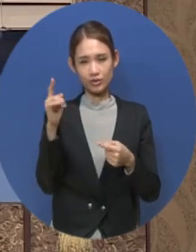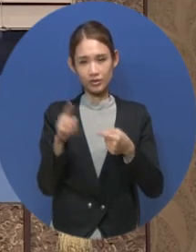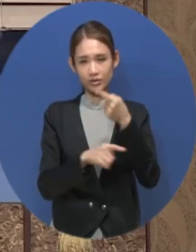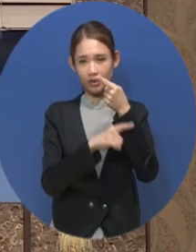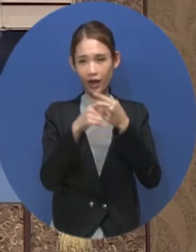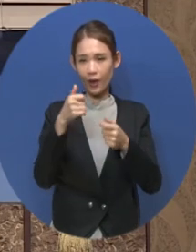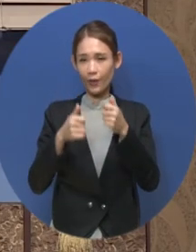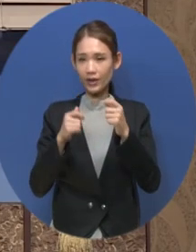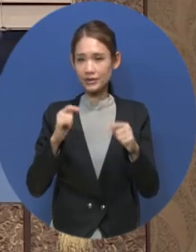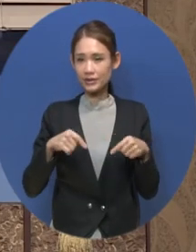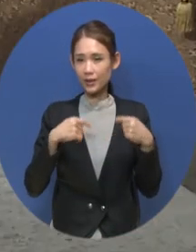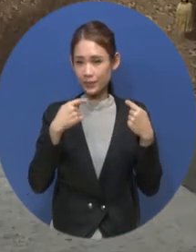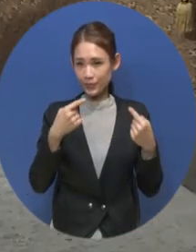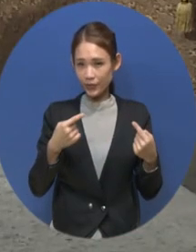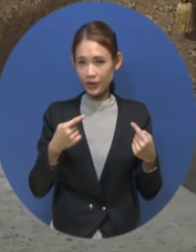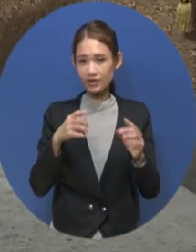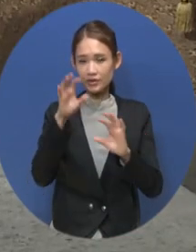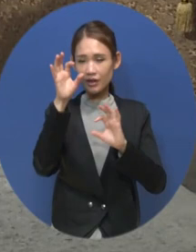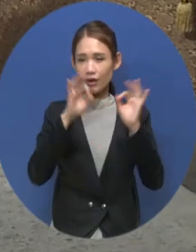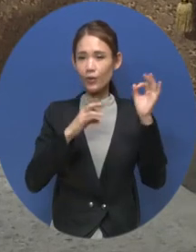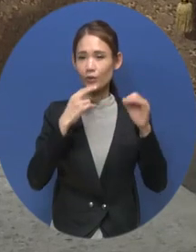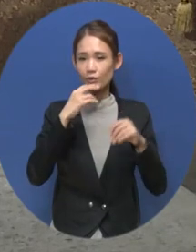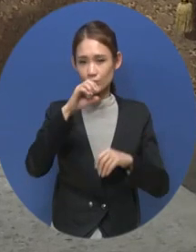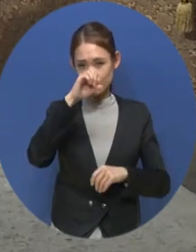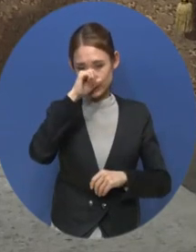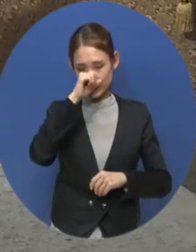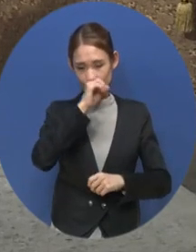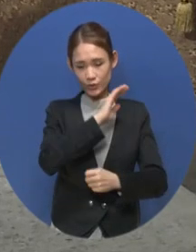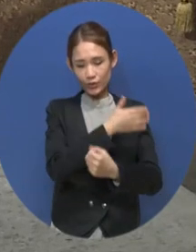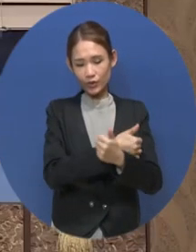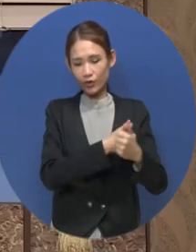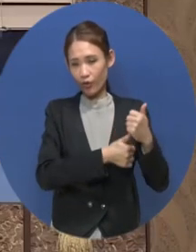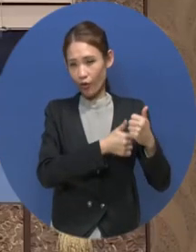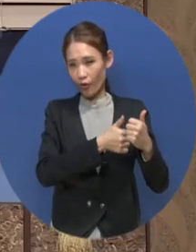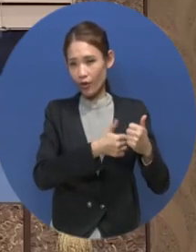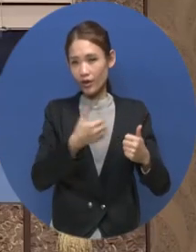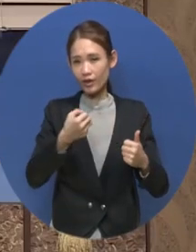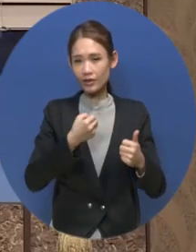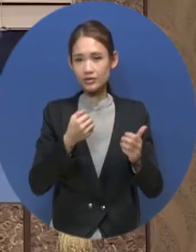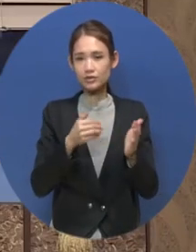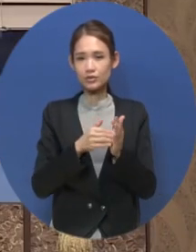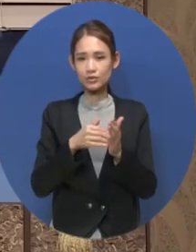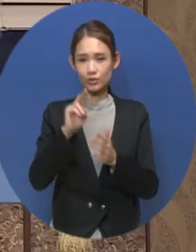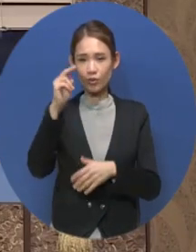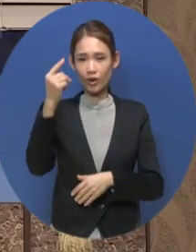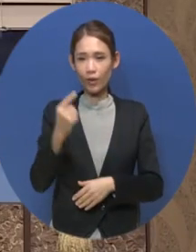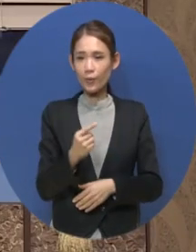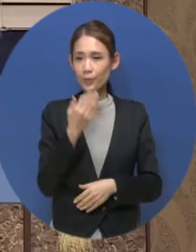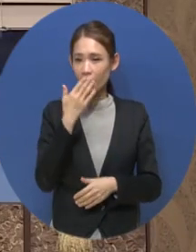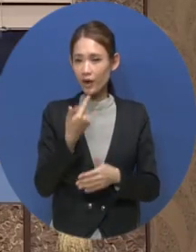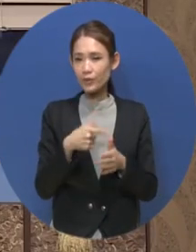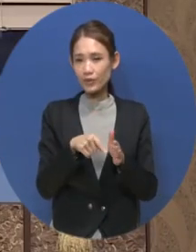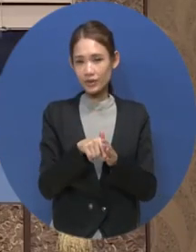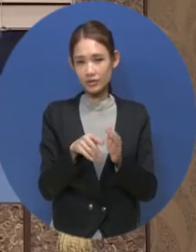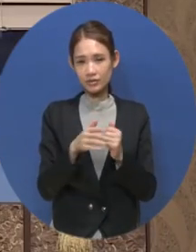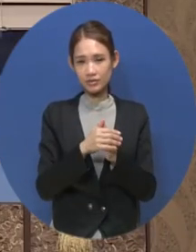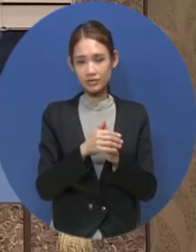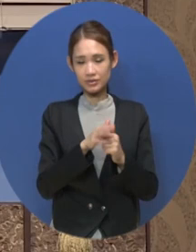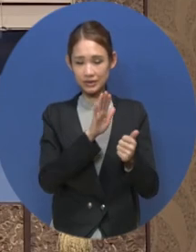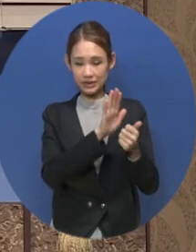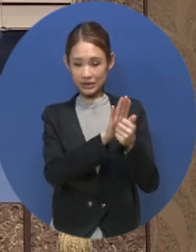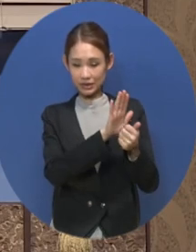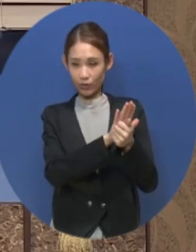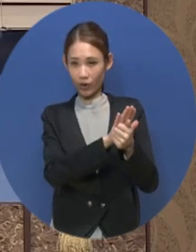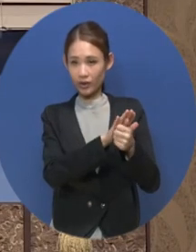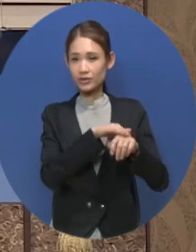대회에 참가해서 사고 없이 좋은 경기력을 네. 가지고 또 돌아올 수 있도록 그런 저희가